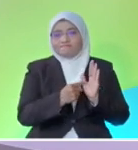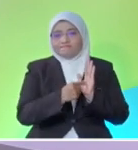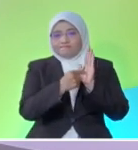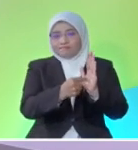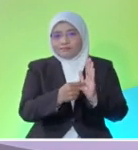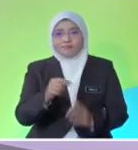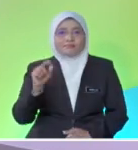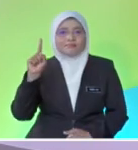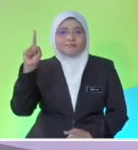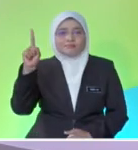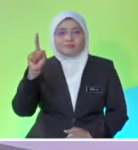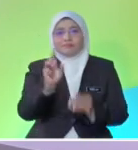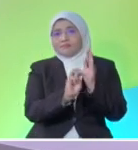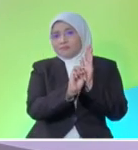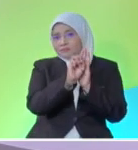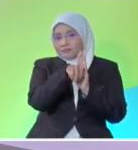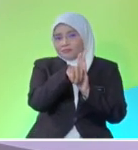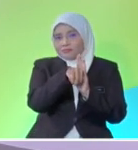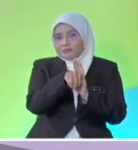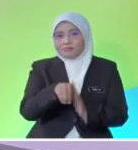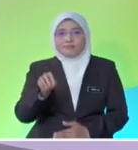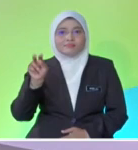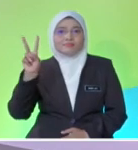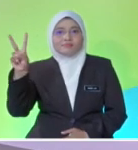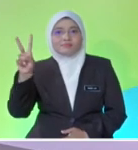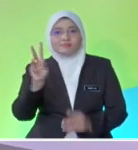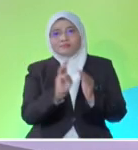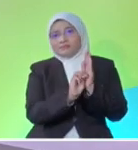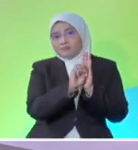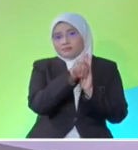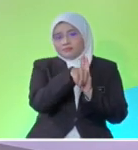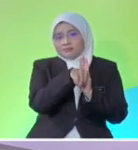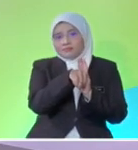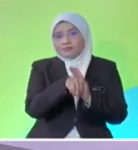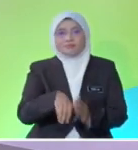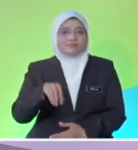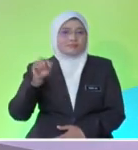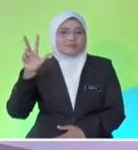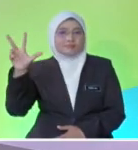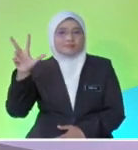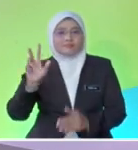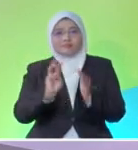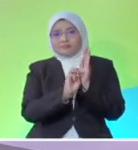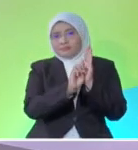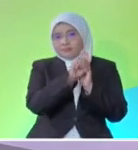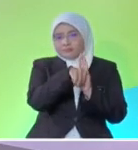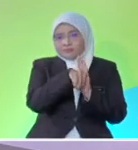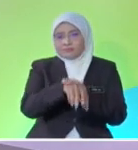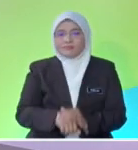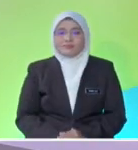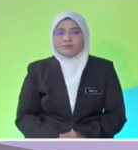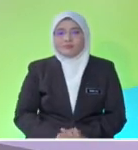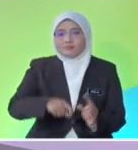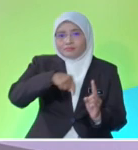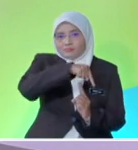minit, 2 minit, 3 minit, 4 minit. Apabila jarum minit ini bergerak, jarum